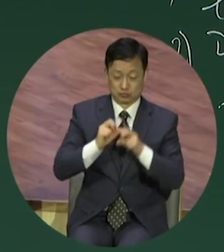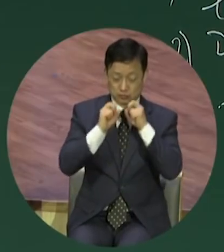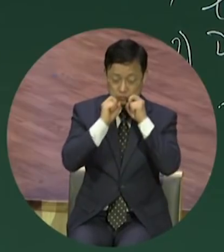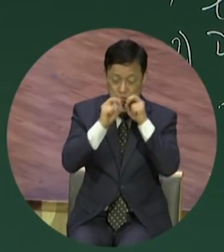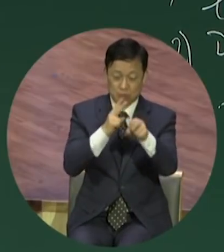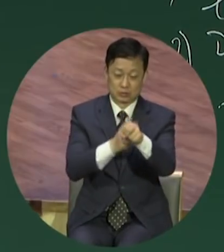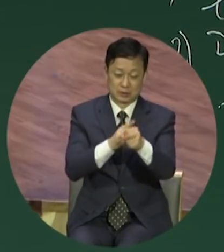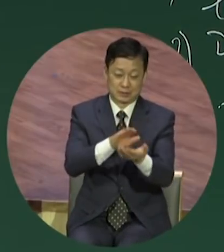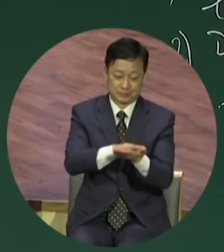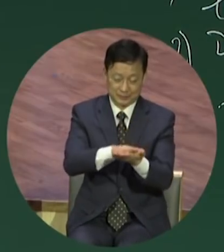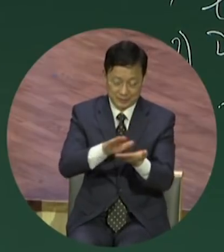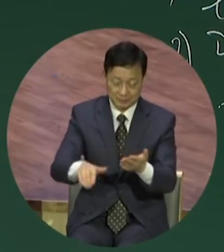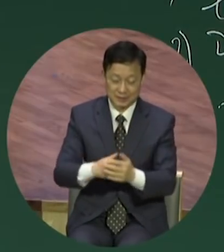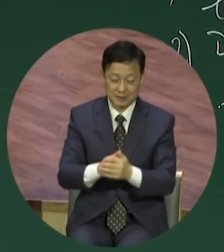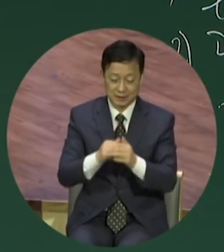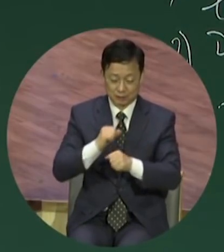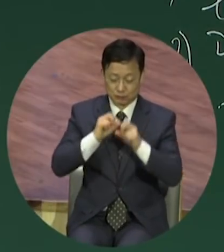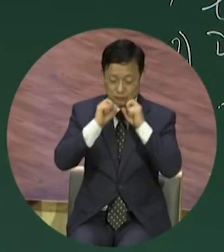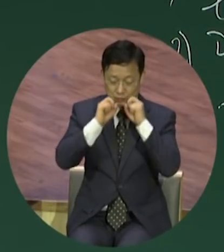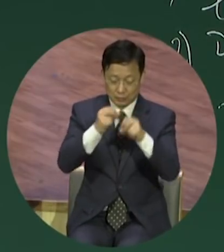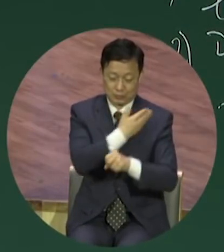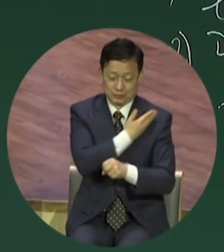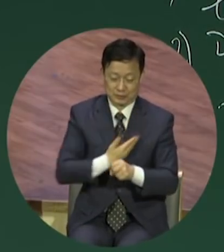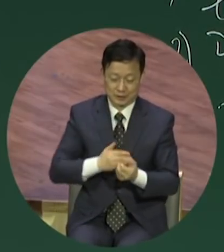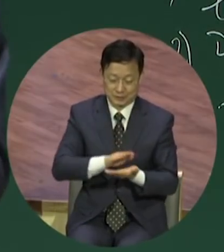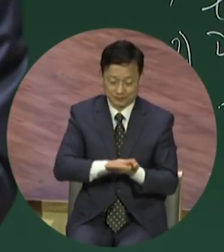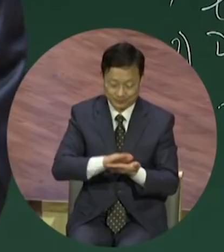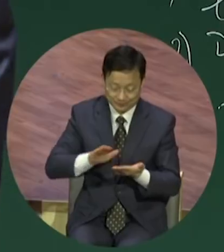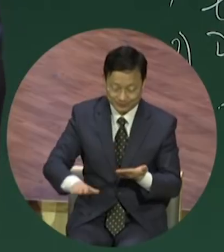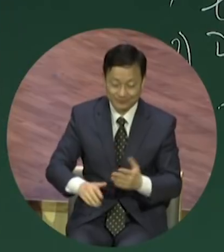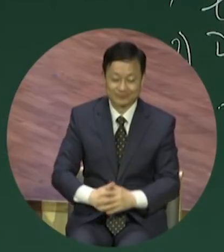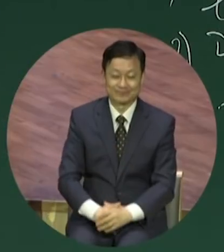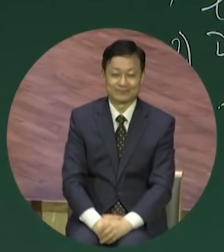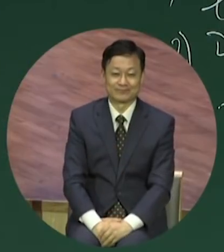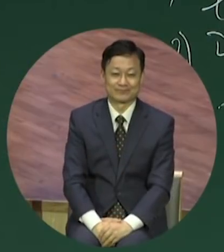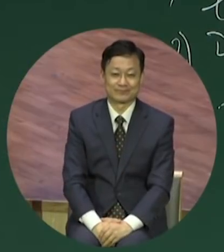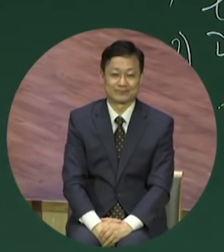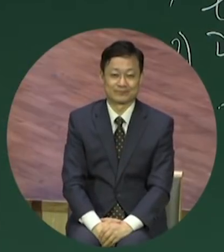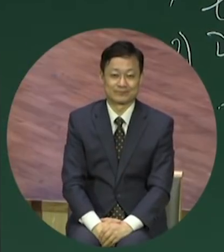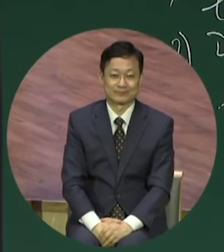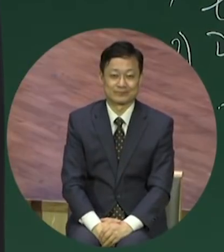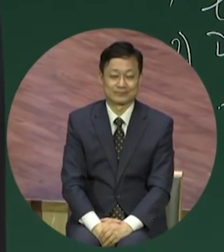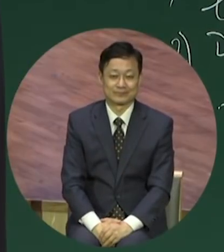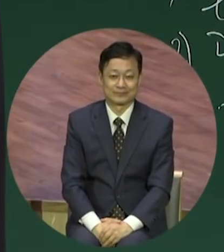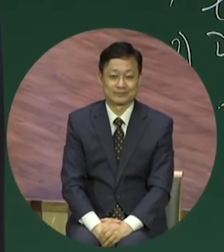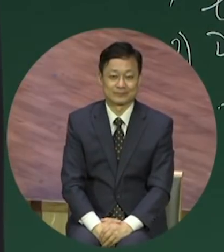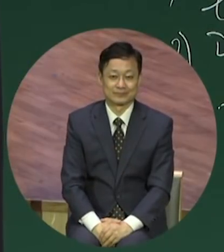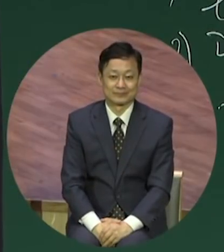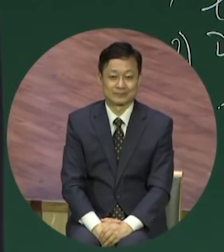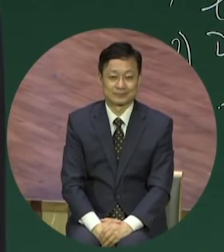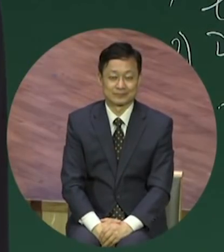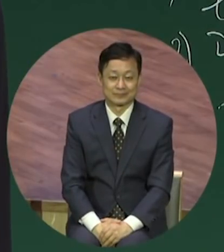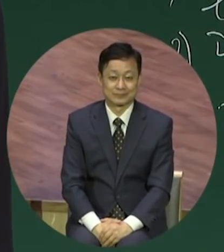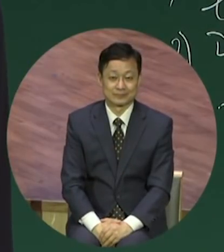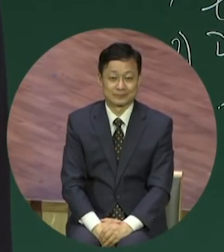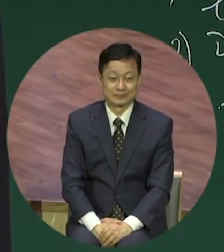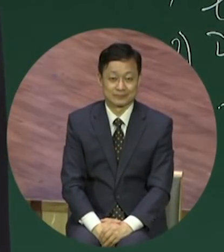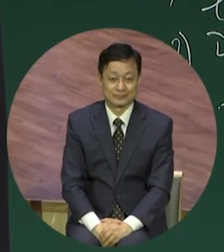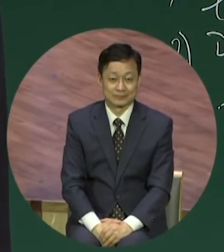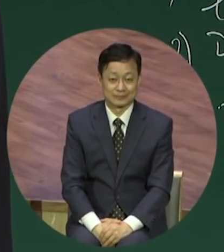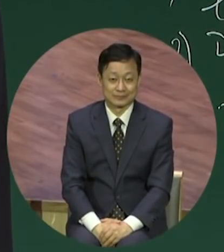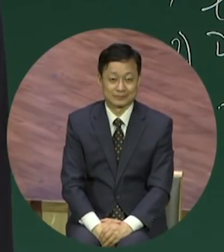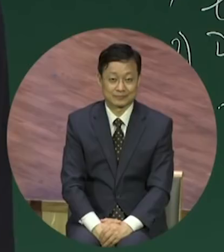사사리다. 군선교 제자다. 기억하셔야 돼요. You must remember that you were unprecedented, never repeated military missions disciples. 이거 붙잡고